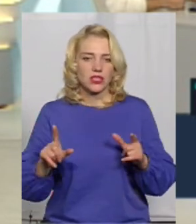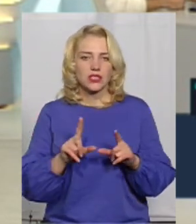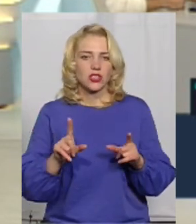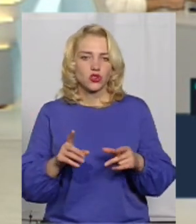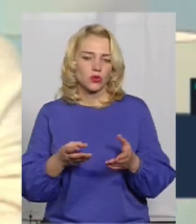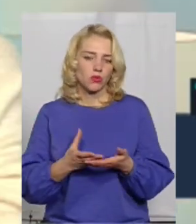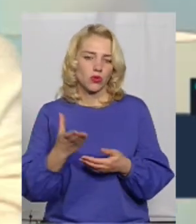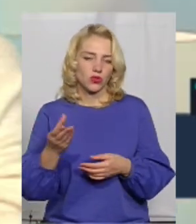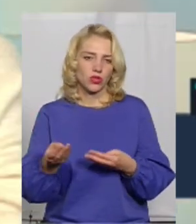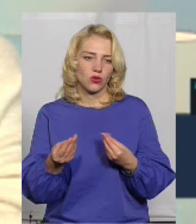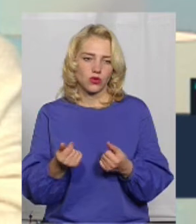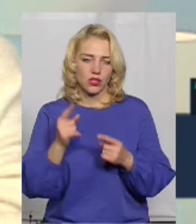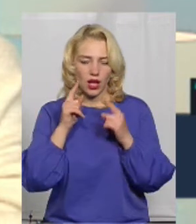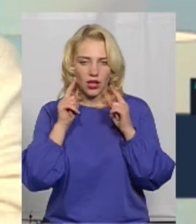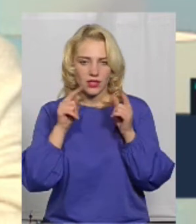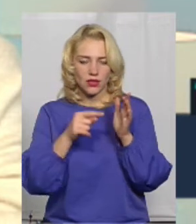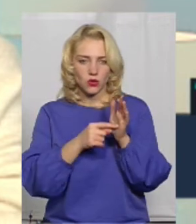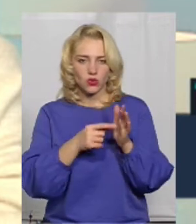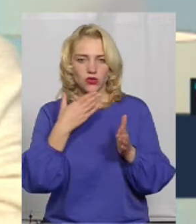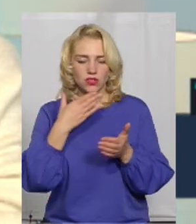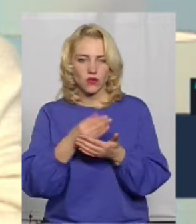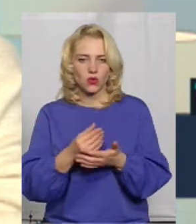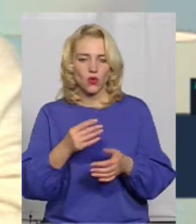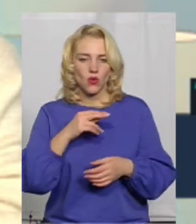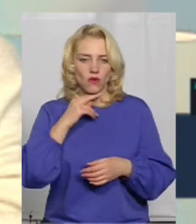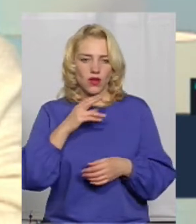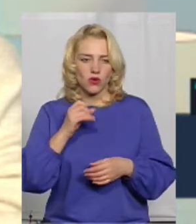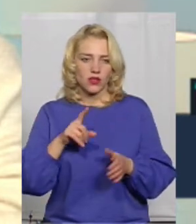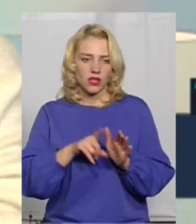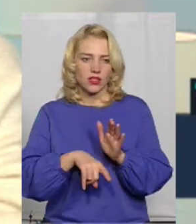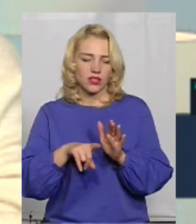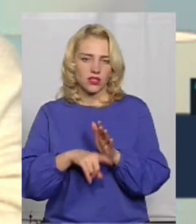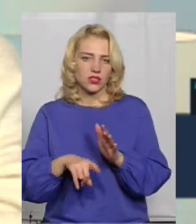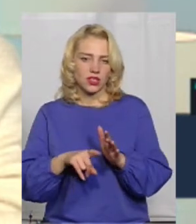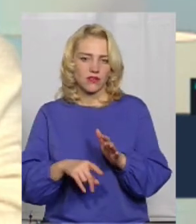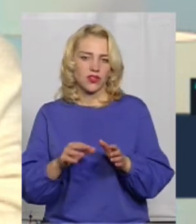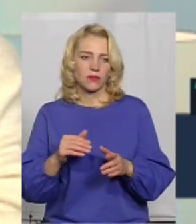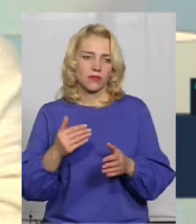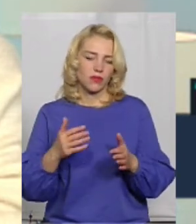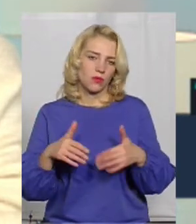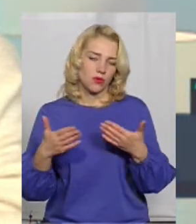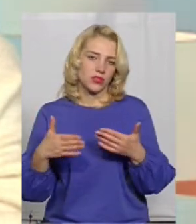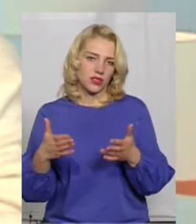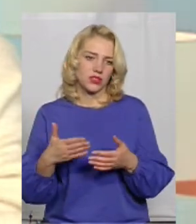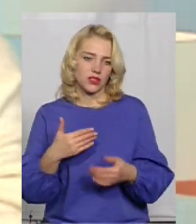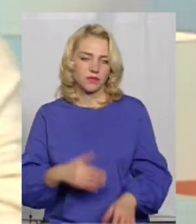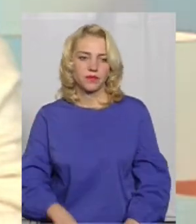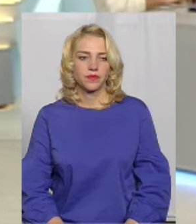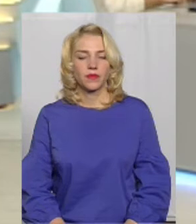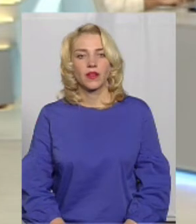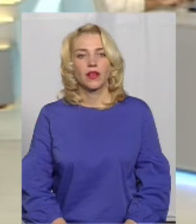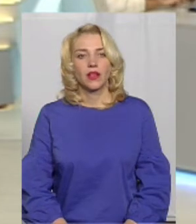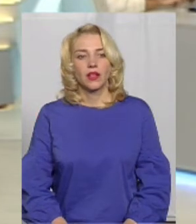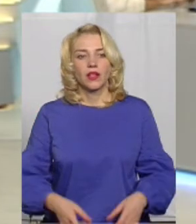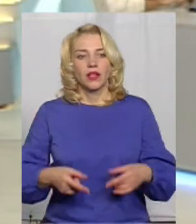кошти, просто акцентуючи свою увагу на якійсь дешевій ціні або легкій, здавалося б, пропозиції. Насправді,